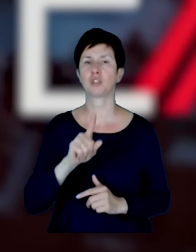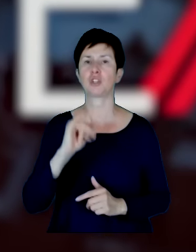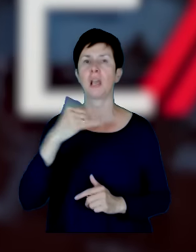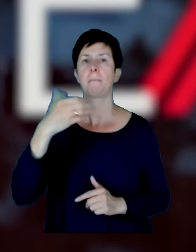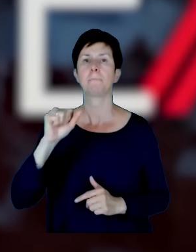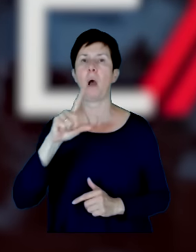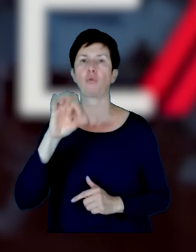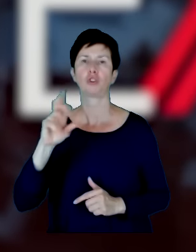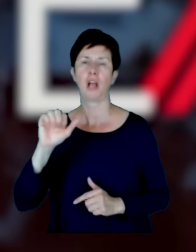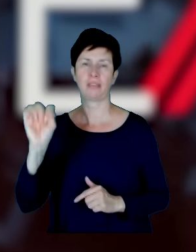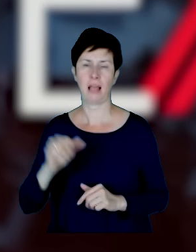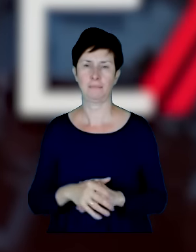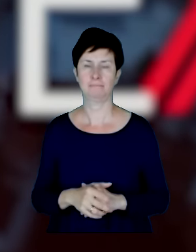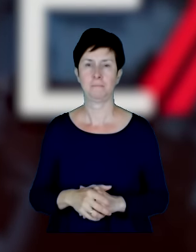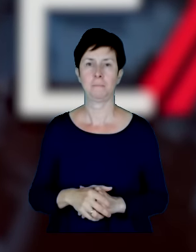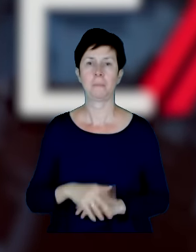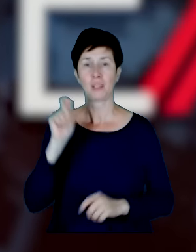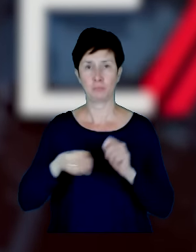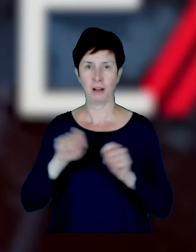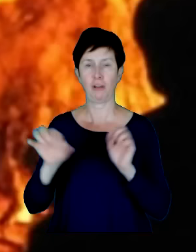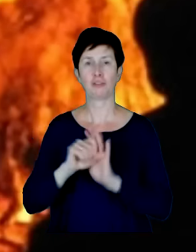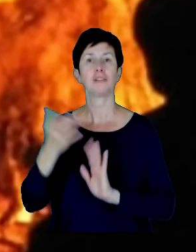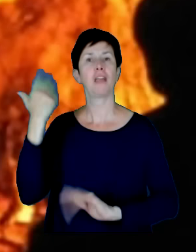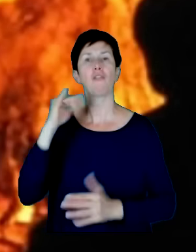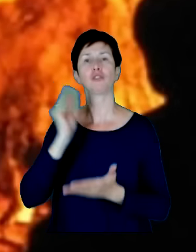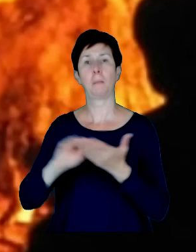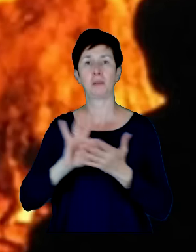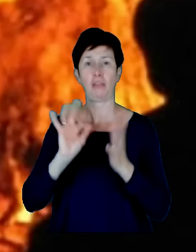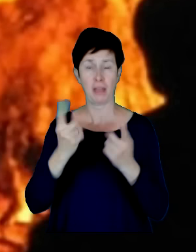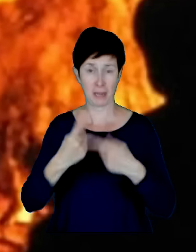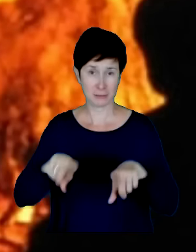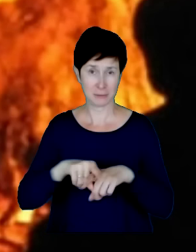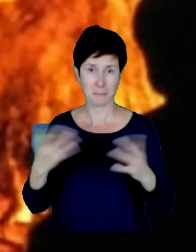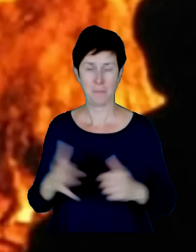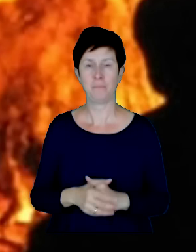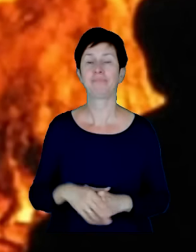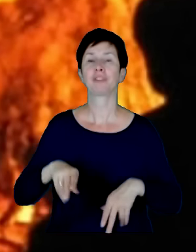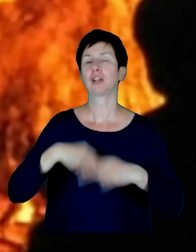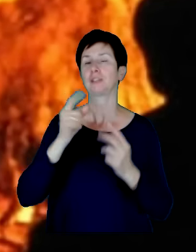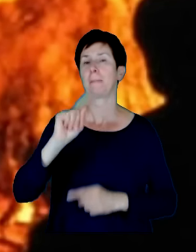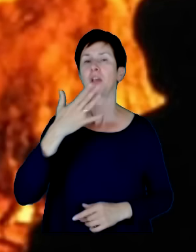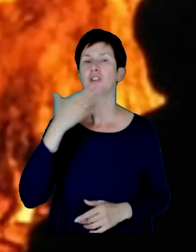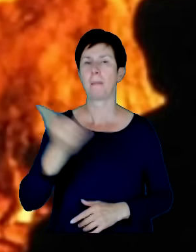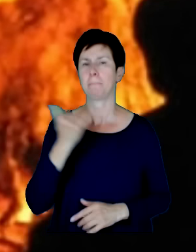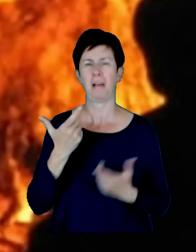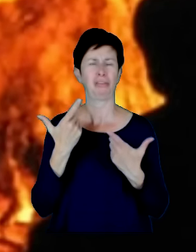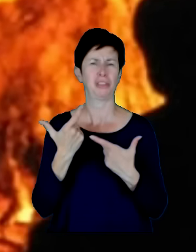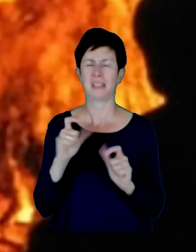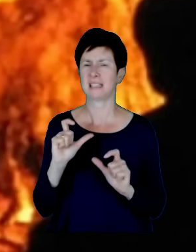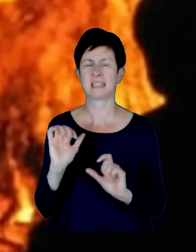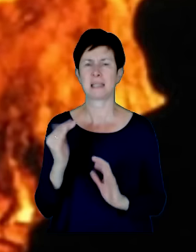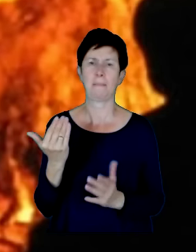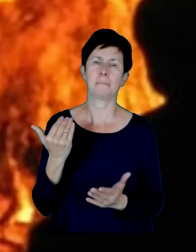teoria dziejów to sprawdza Nieustraszony Marcin Bąk w dniu 1 Maja nie wydarzyło się nic co by